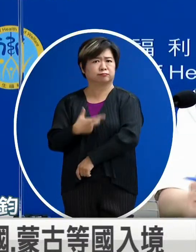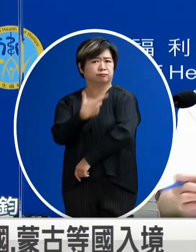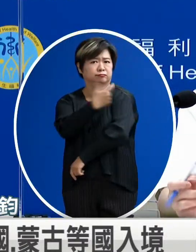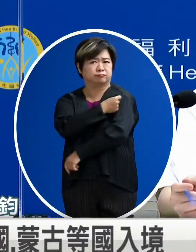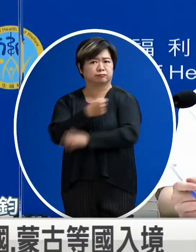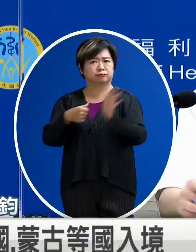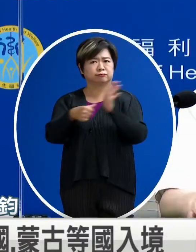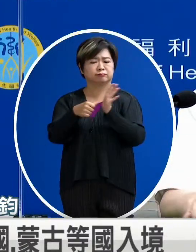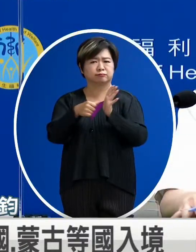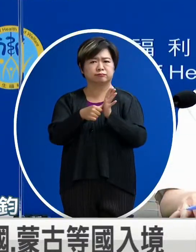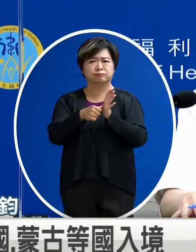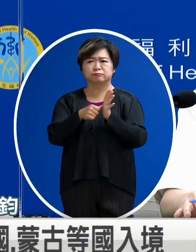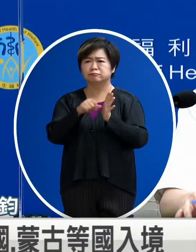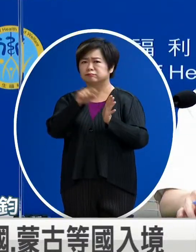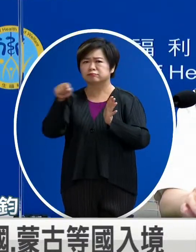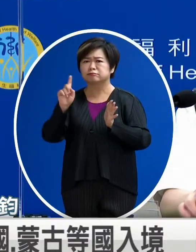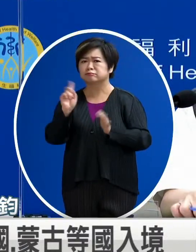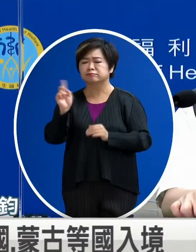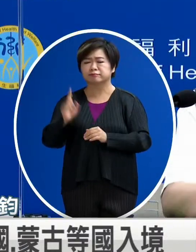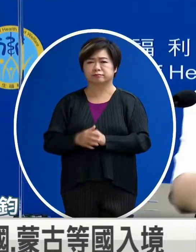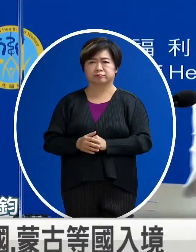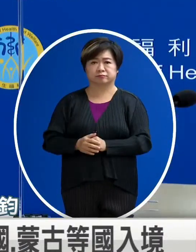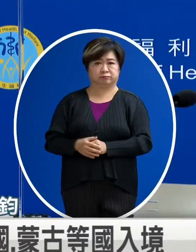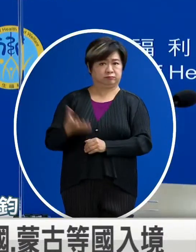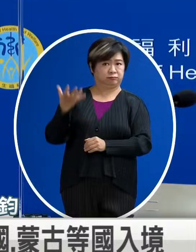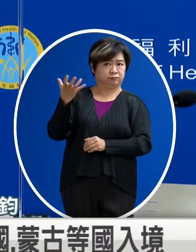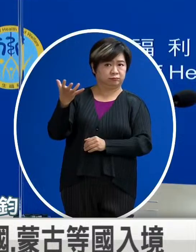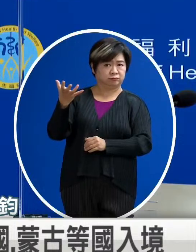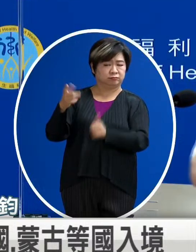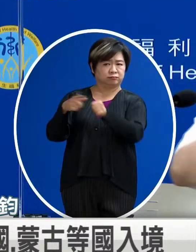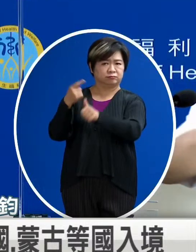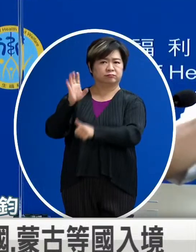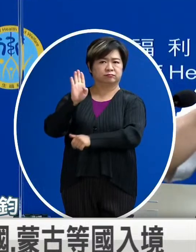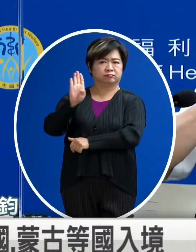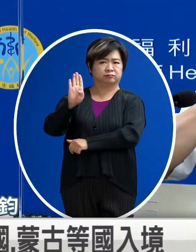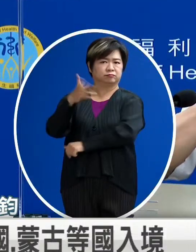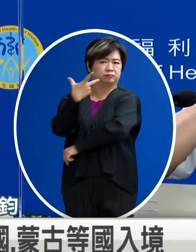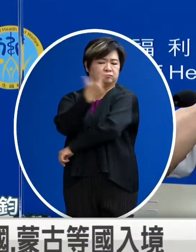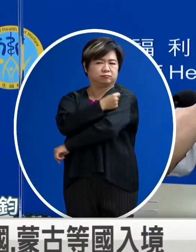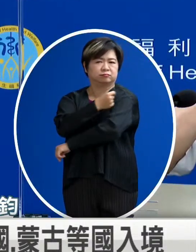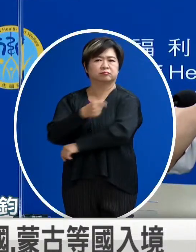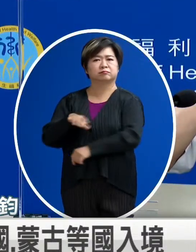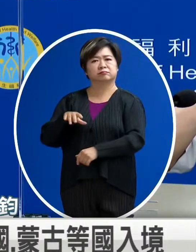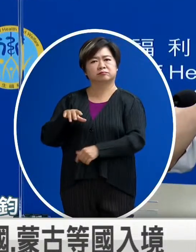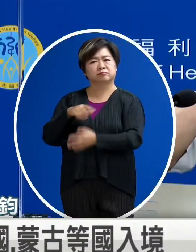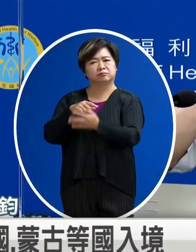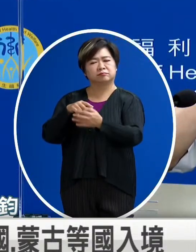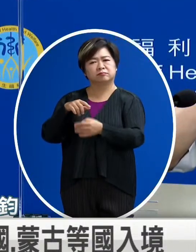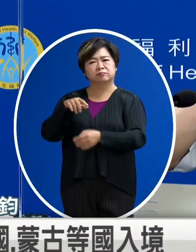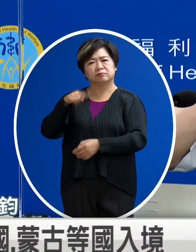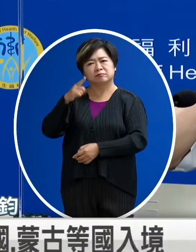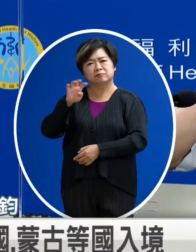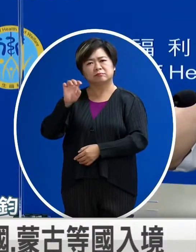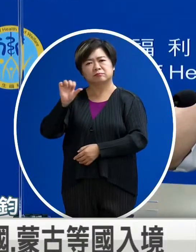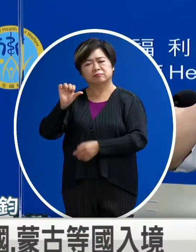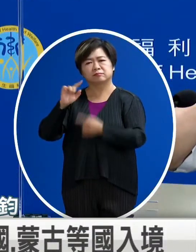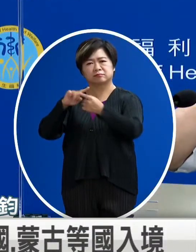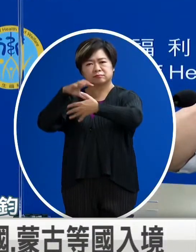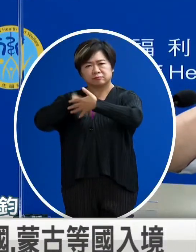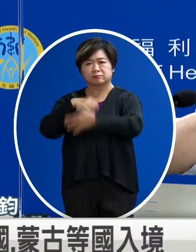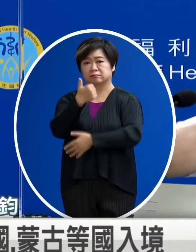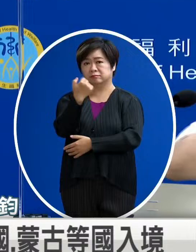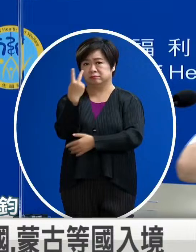厂牌主要是哪些？那其中最多的就是BNT 疫苗，占这个145例里面的